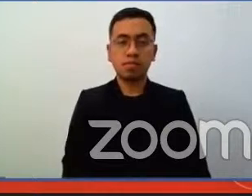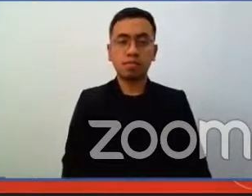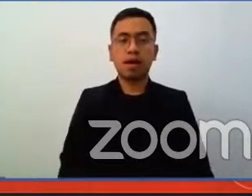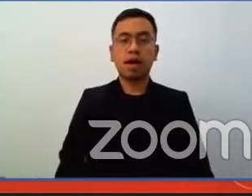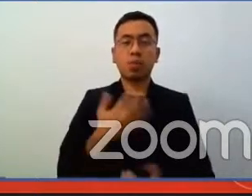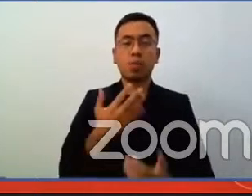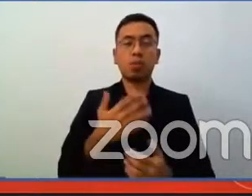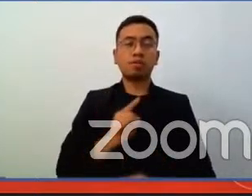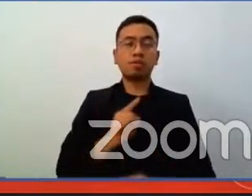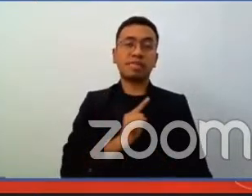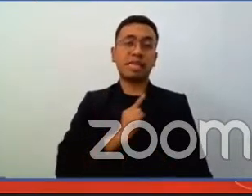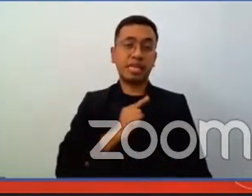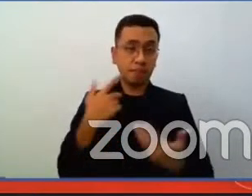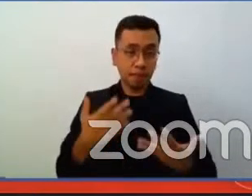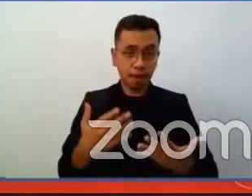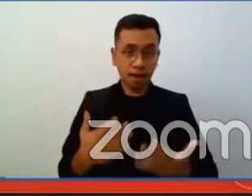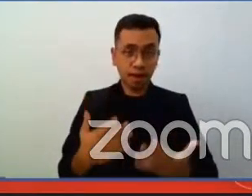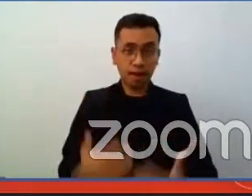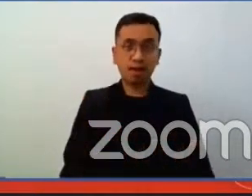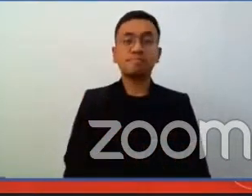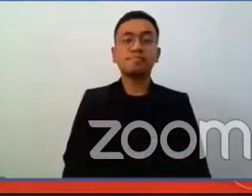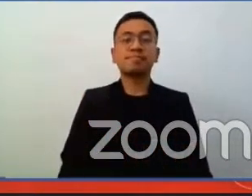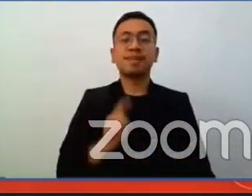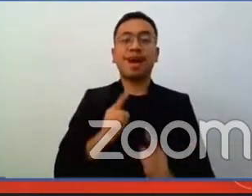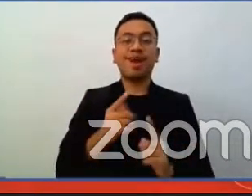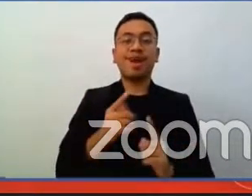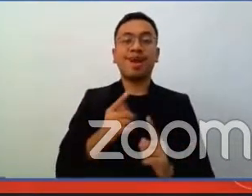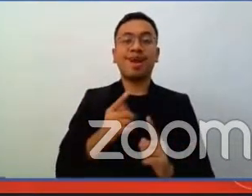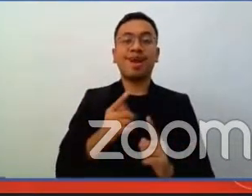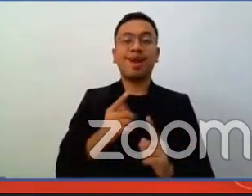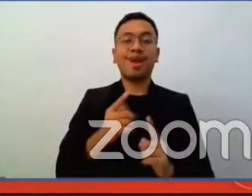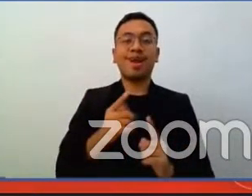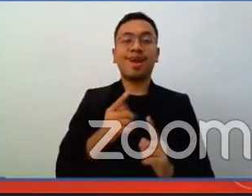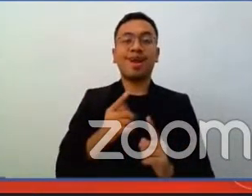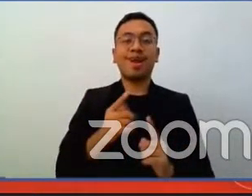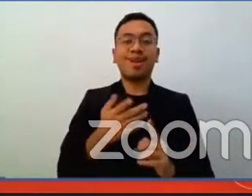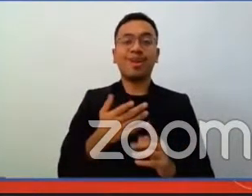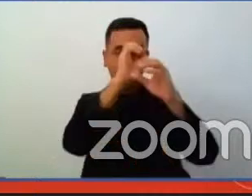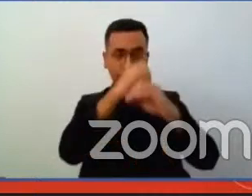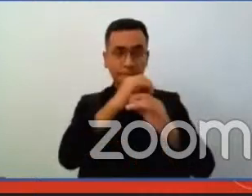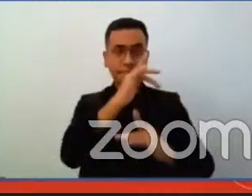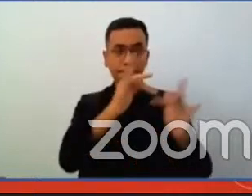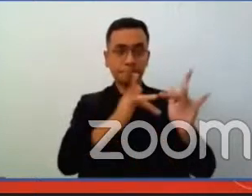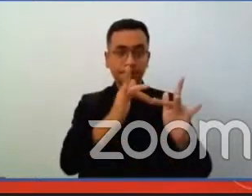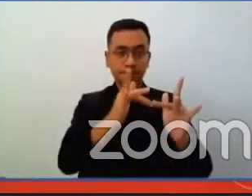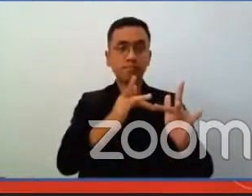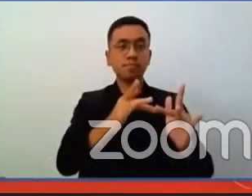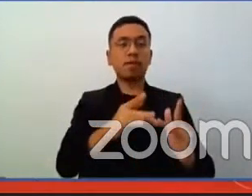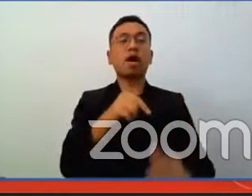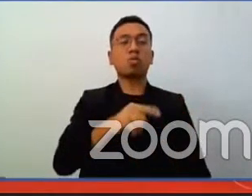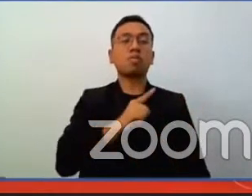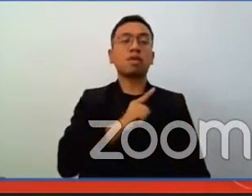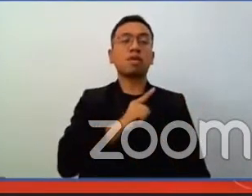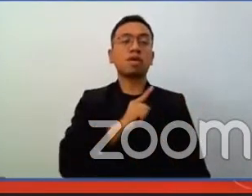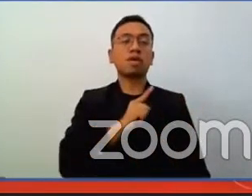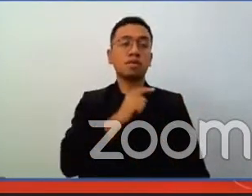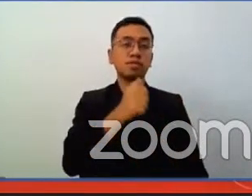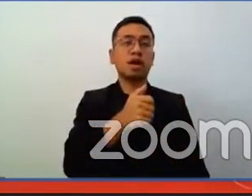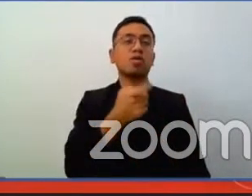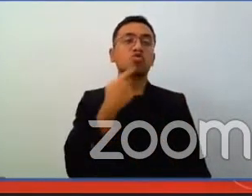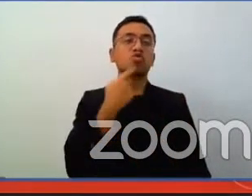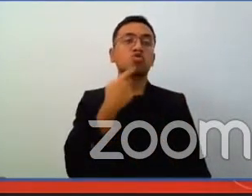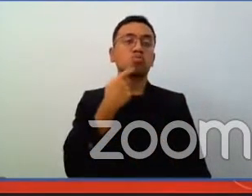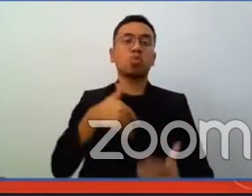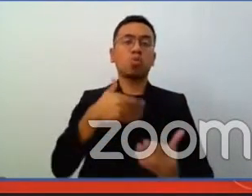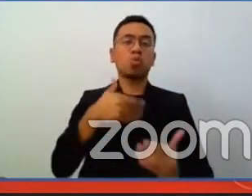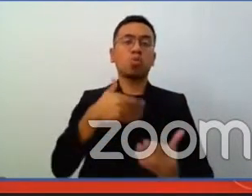Kalau stand-alone, siswa bisa menggunakannya, mengulang percobaannya, memperbaiki kesalahan mereka, menganalisis